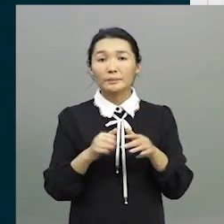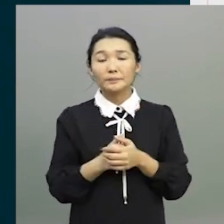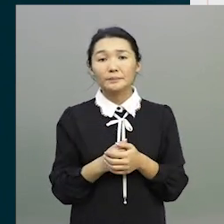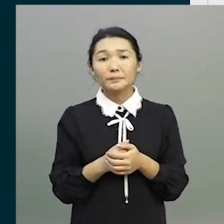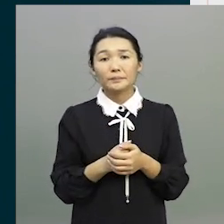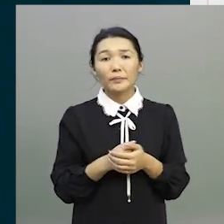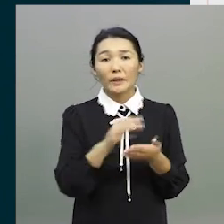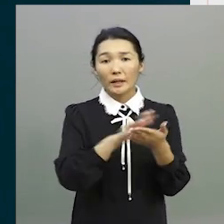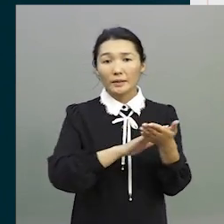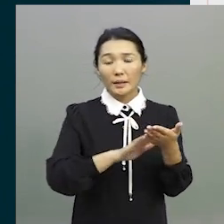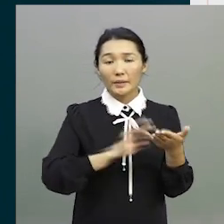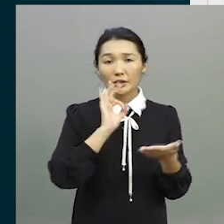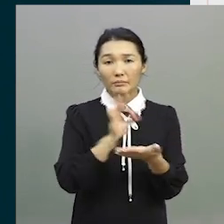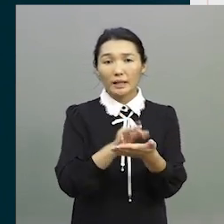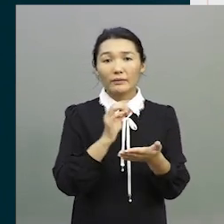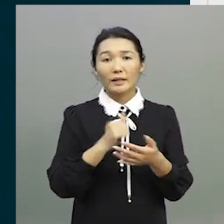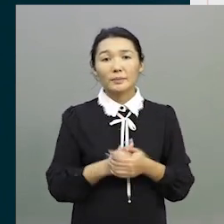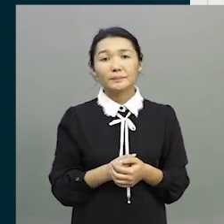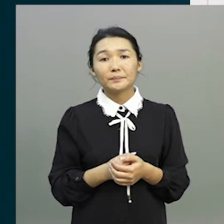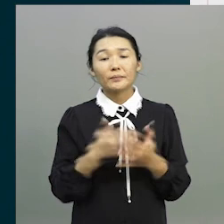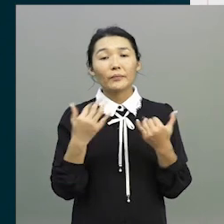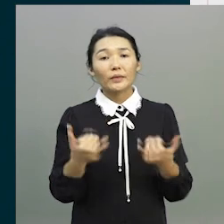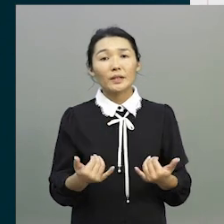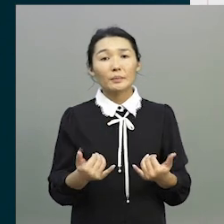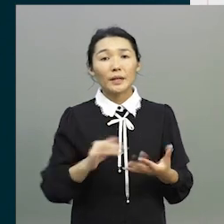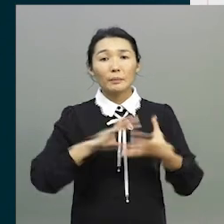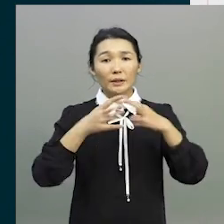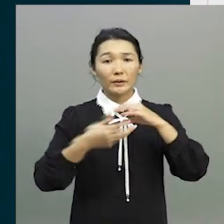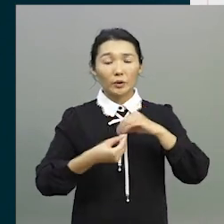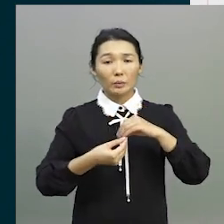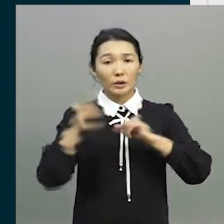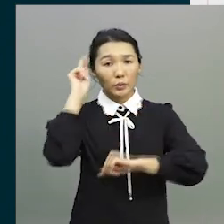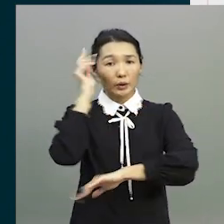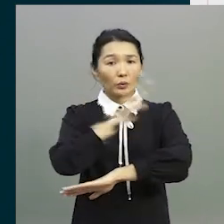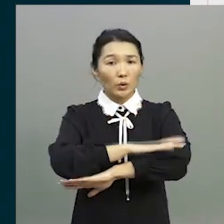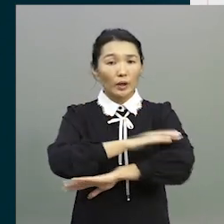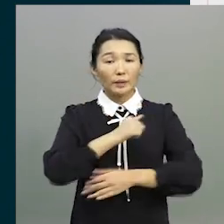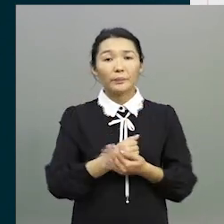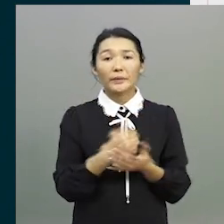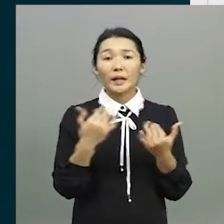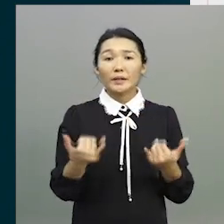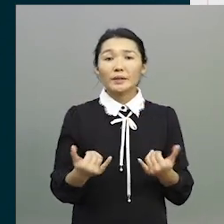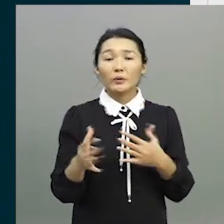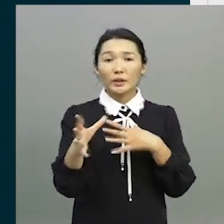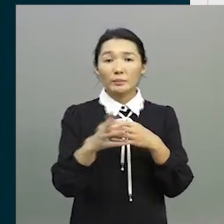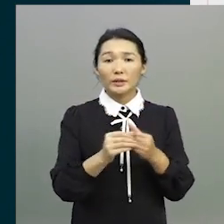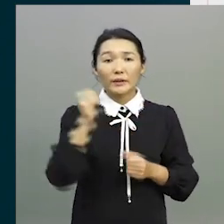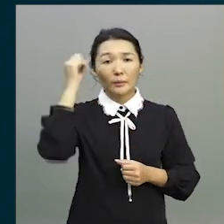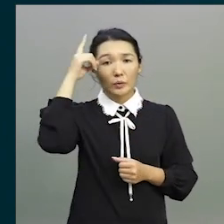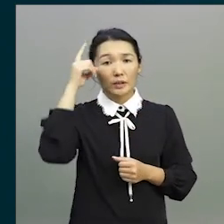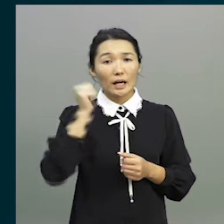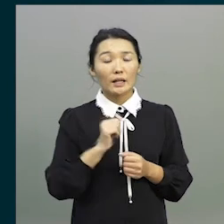запишем ответ теперь подведем итоги урока сегодня мы с вами узнали